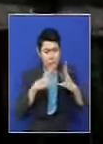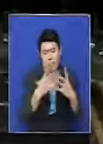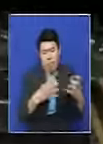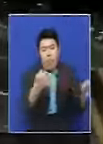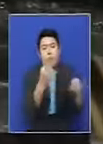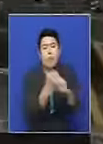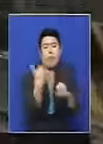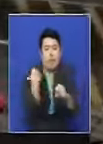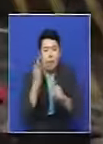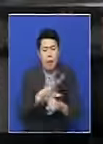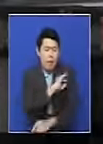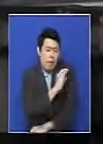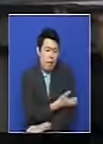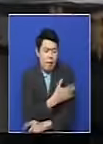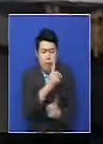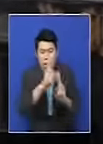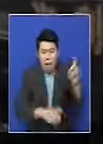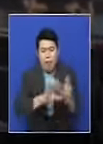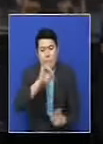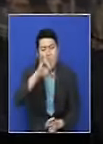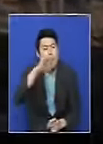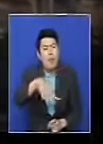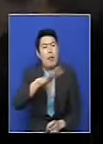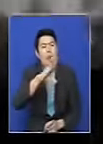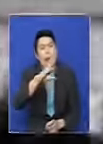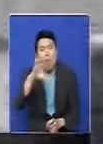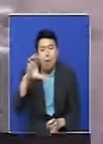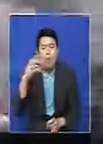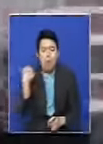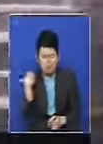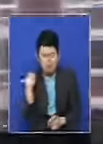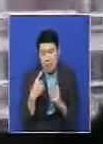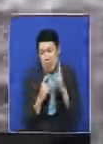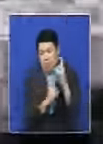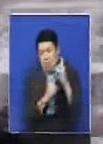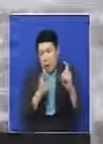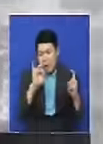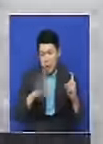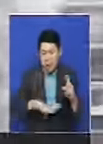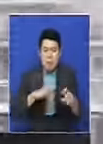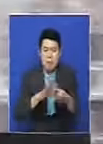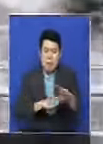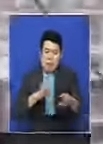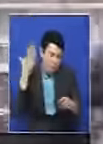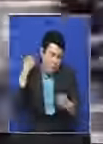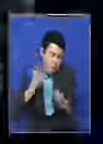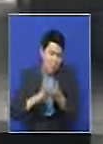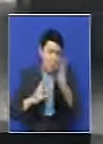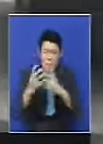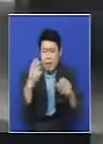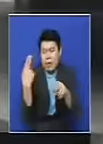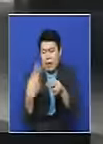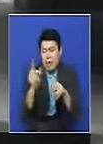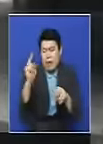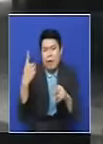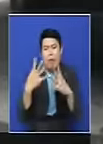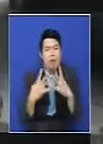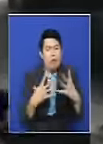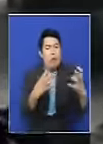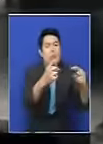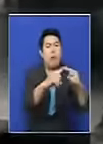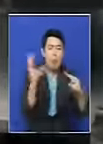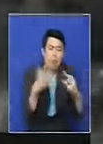ชนชาวฟิลิปปินส์มากกว่า 7,500 คนนะครับและเป็นภัยพิบัติที่รุนแรงที่สุดในประวัติศาสตร์และได้ชื่อใหม่ว่าไปหลูแปลว่